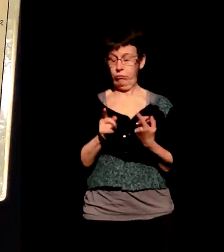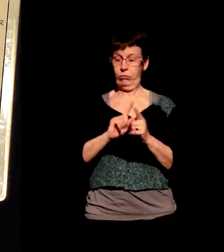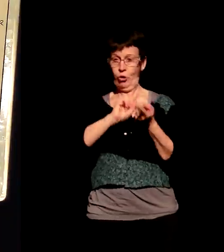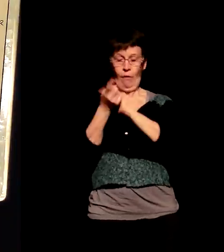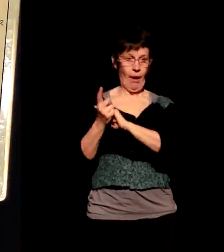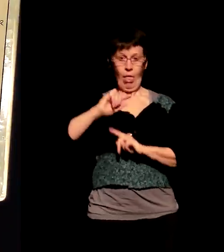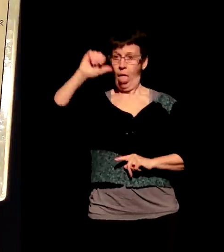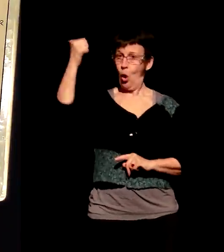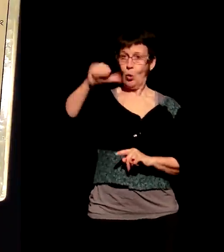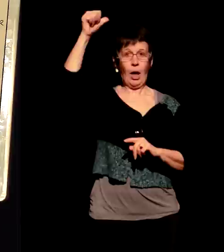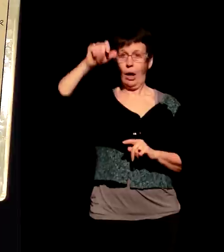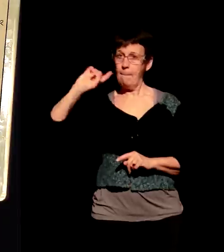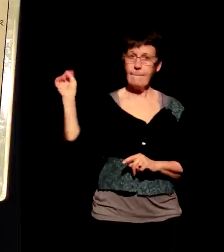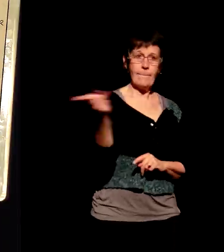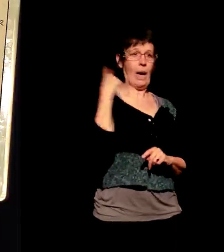les médias font beaucoup ça, hein.